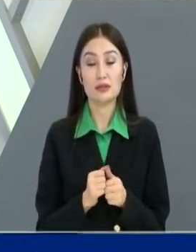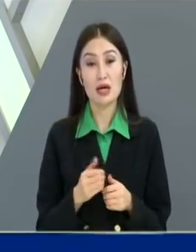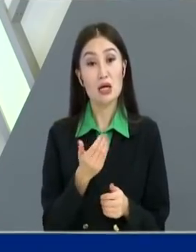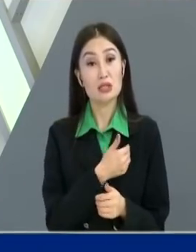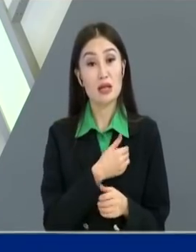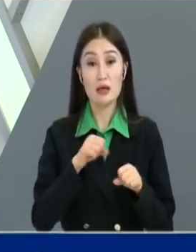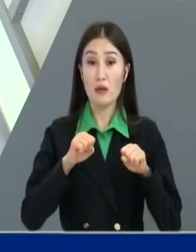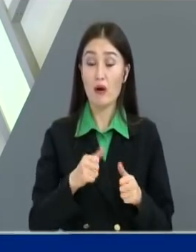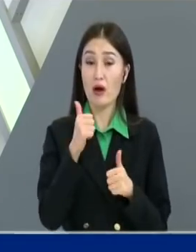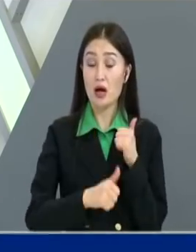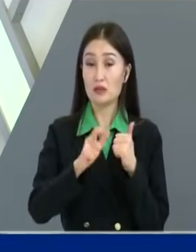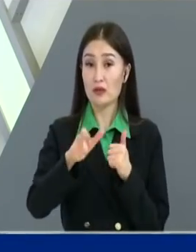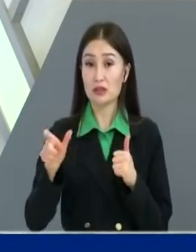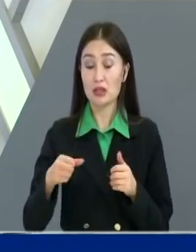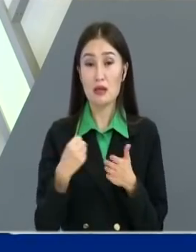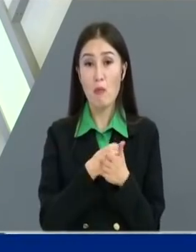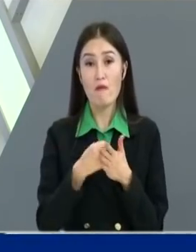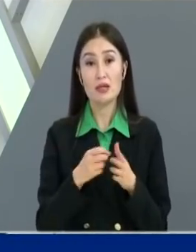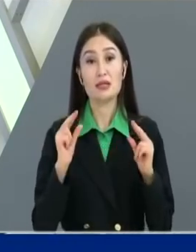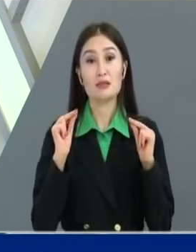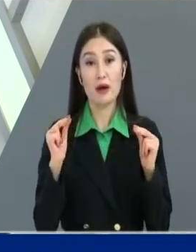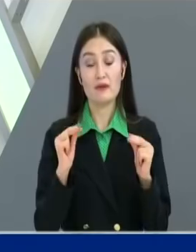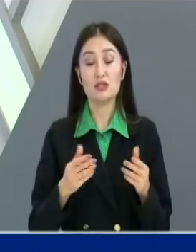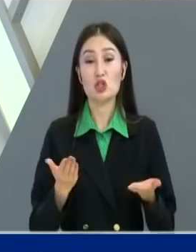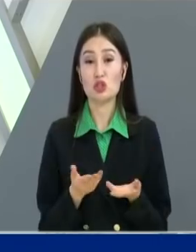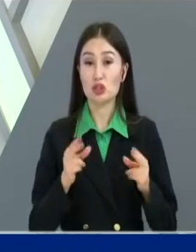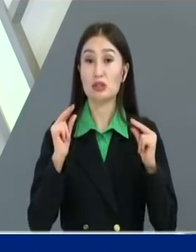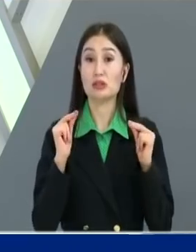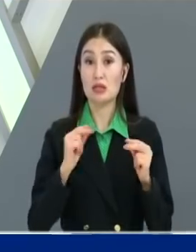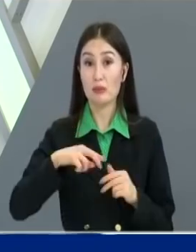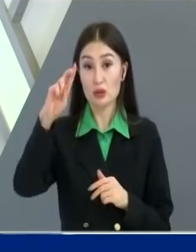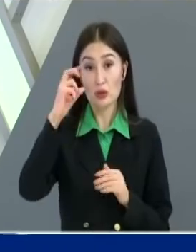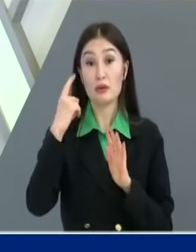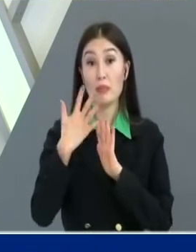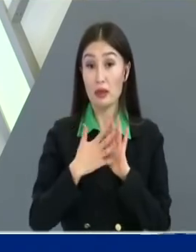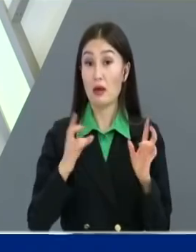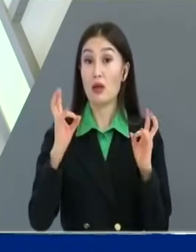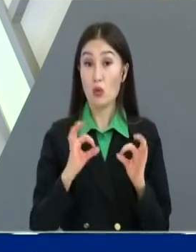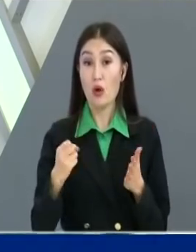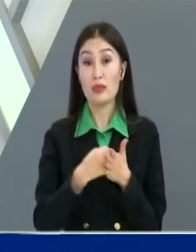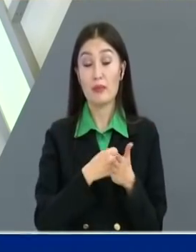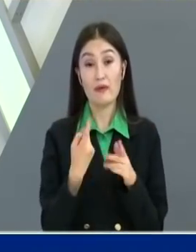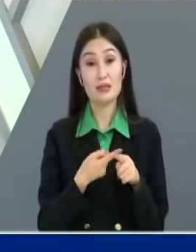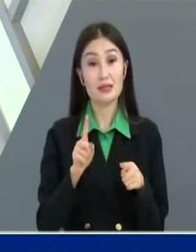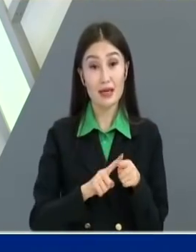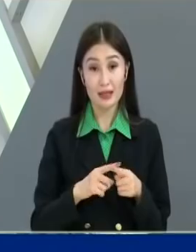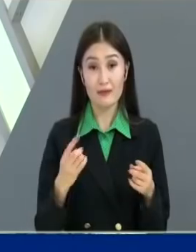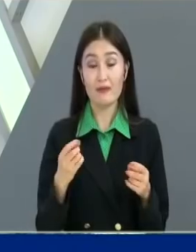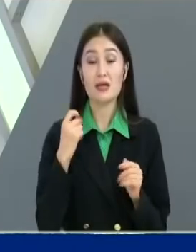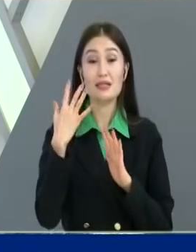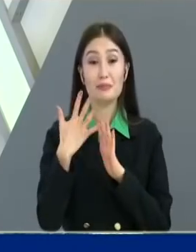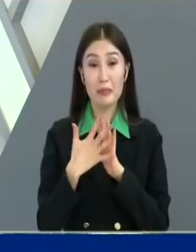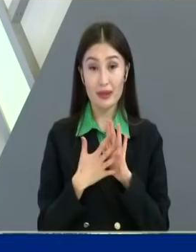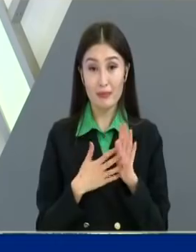каждого кыргызстанца добиваться справедливости и жить в справедливом государстве понятно. Однако добиваться этого необходимо с